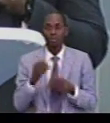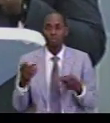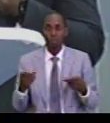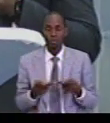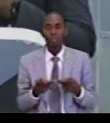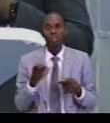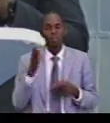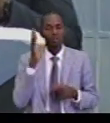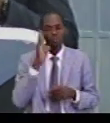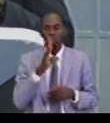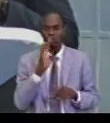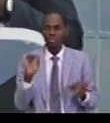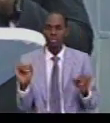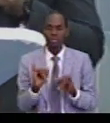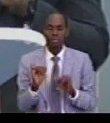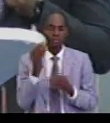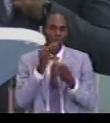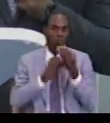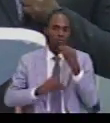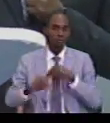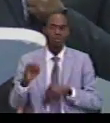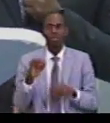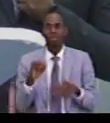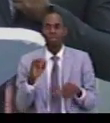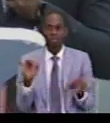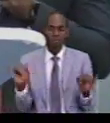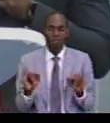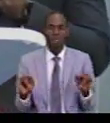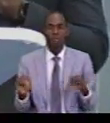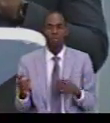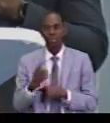in the various countries on the same date.